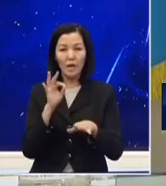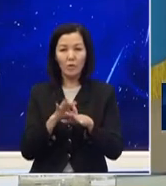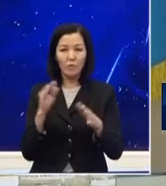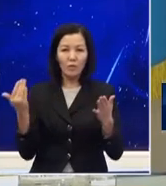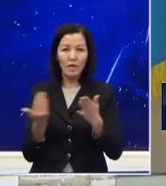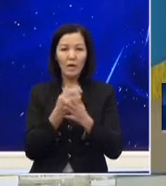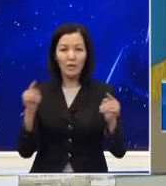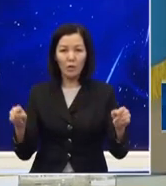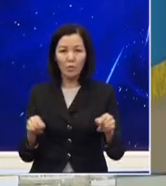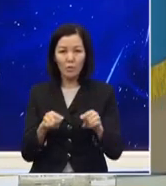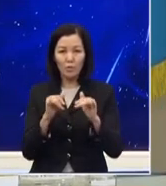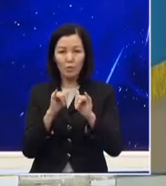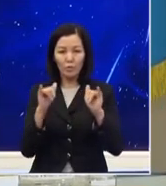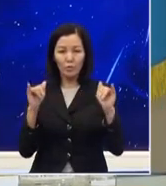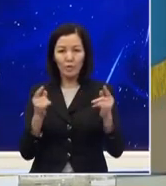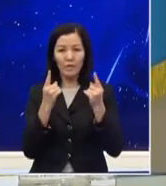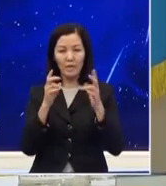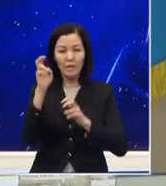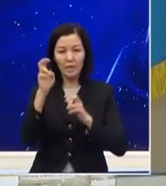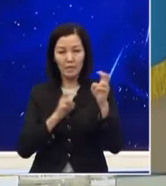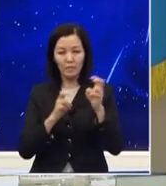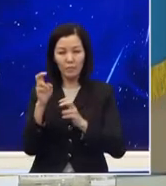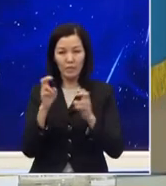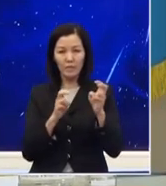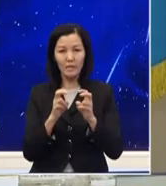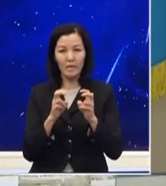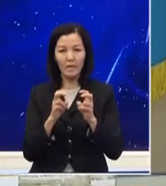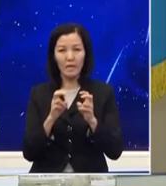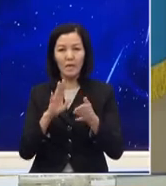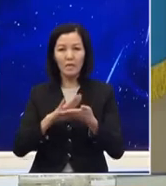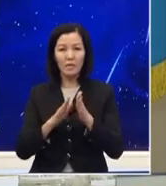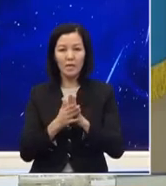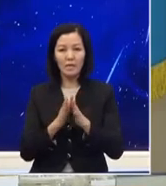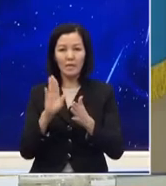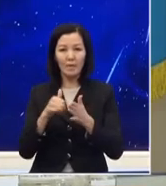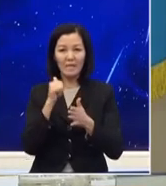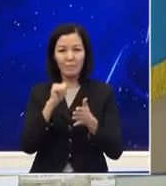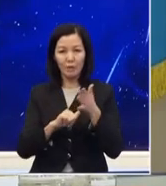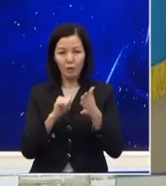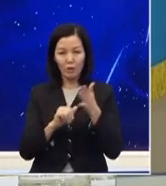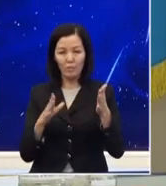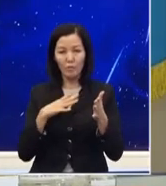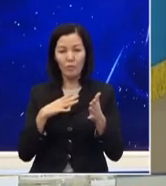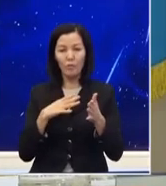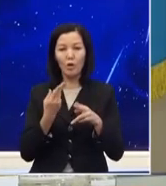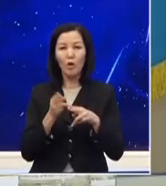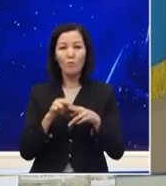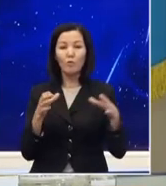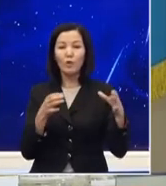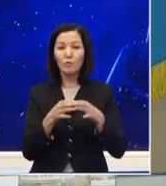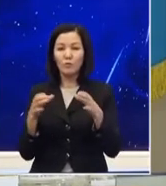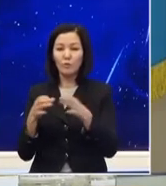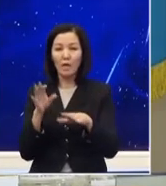қайта өршуіне ірі кәсіп орындардағы мүшкіл ахуал себеп болып отыр. Мұндай жұмдарда